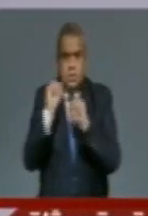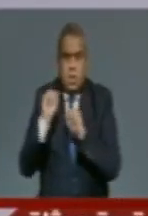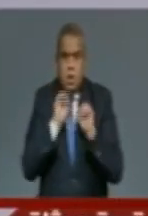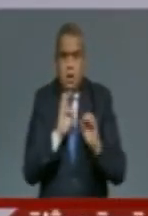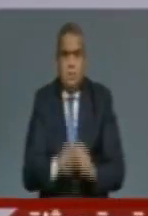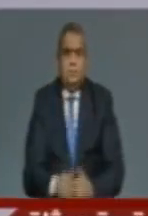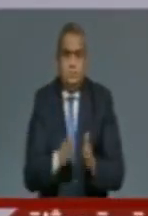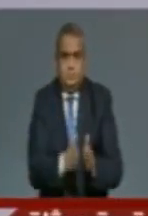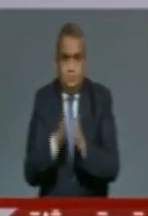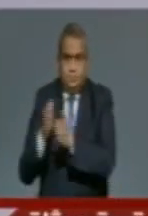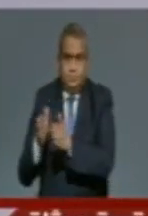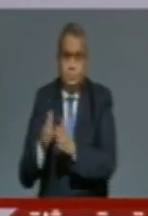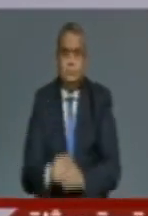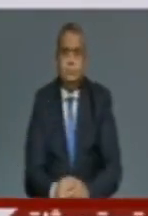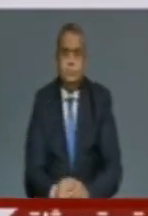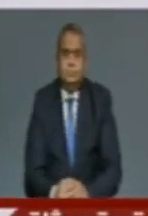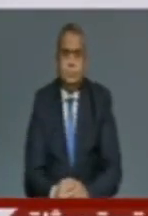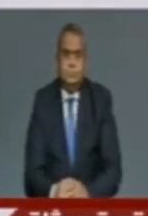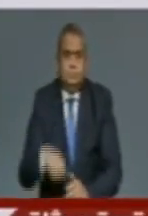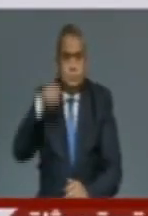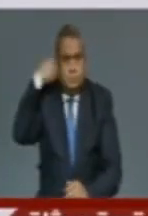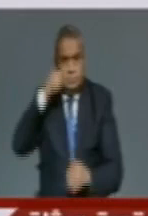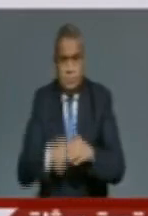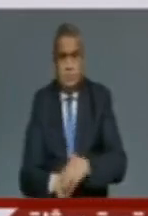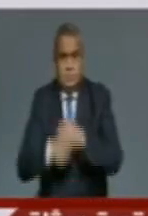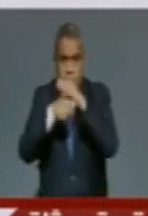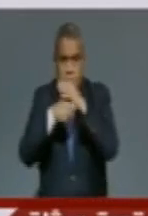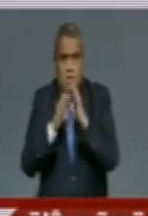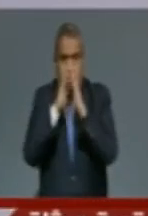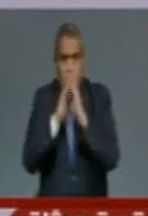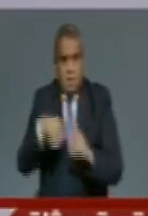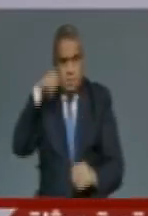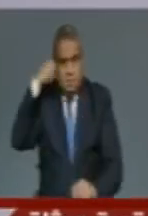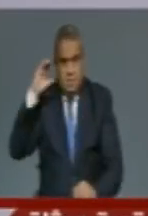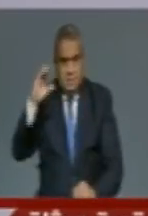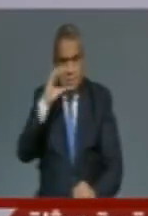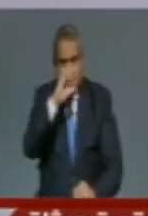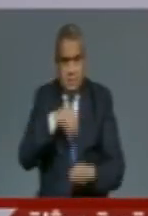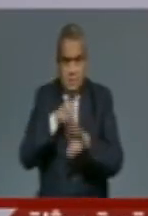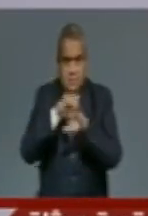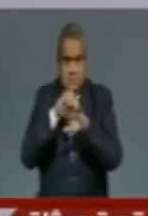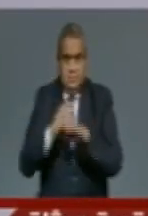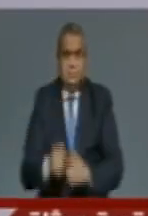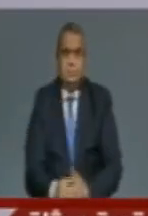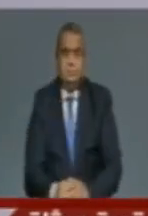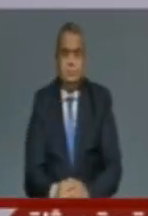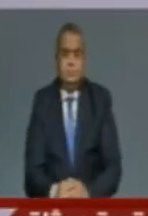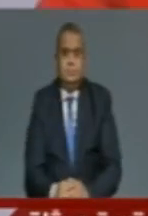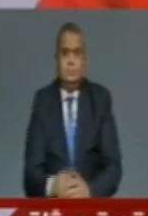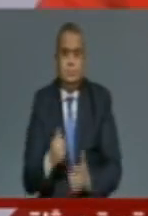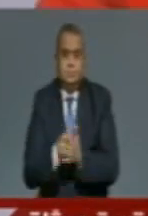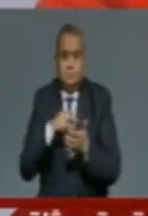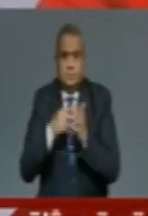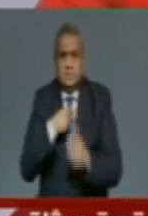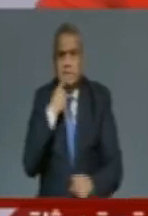السيد رئيس جمهورية مصر العربية، كنا عندك منذ سنة،